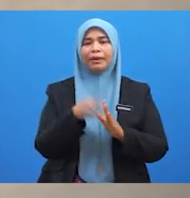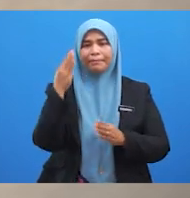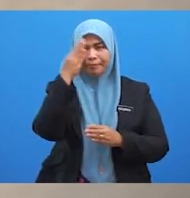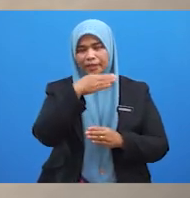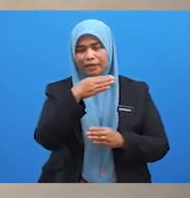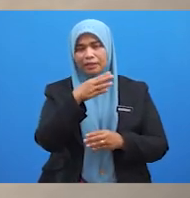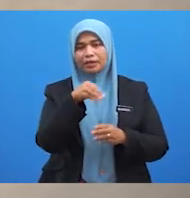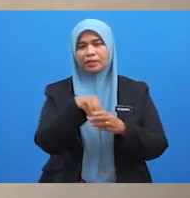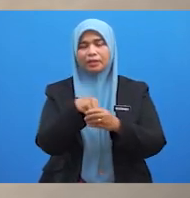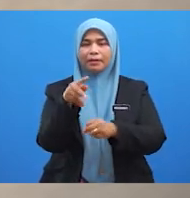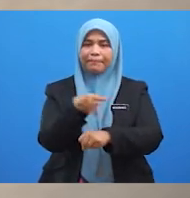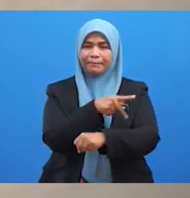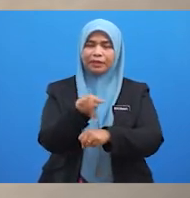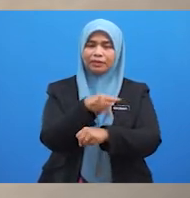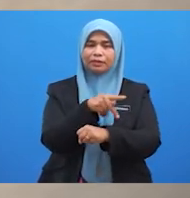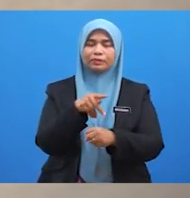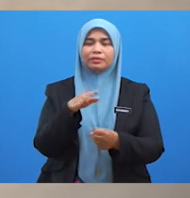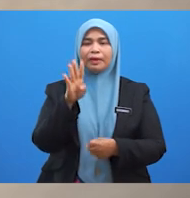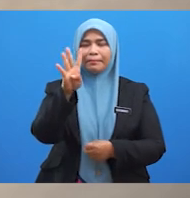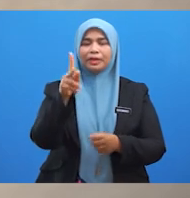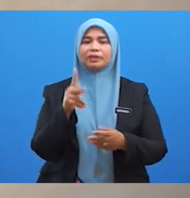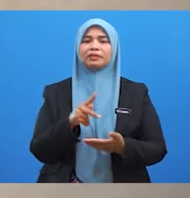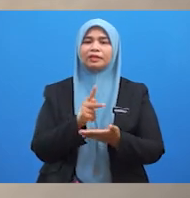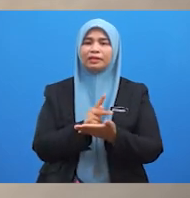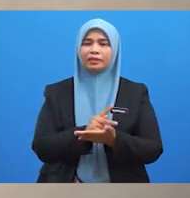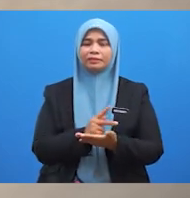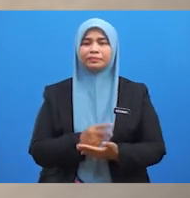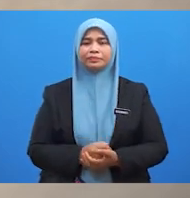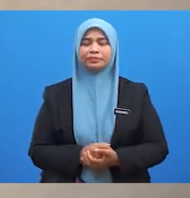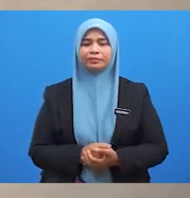pembayang dalam pantun empat kerat.